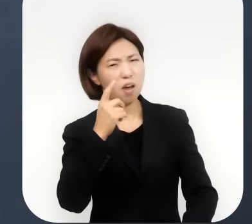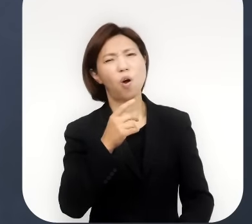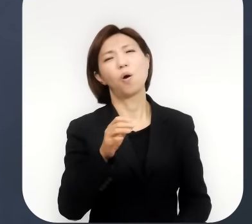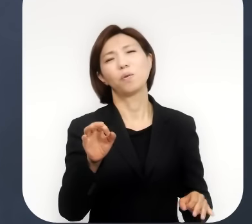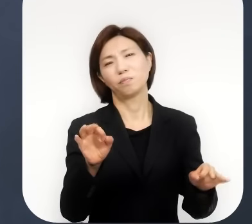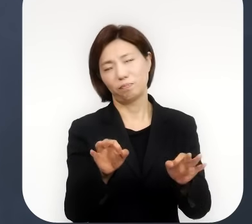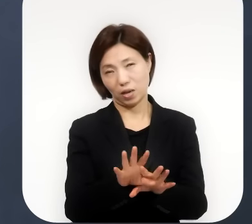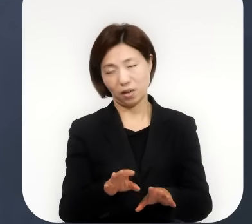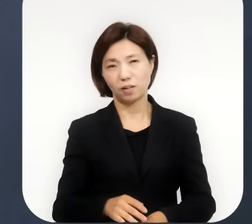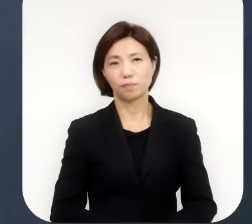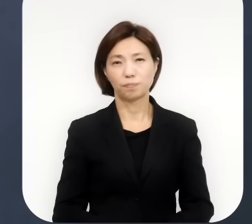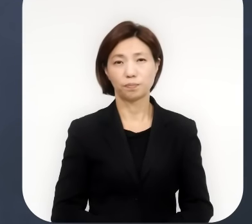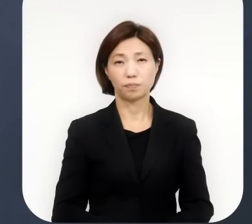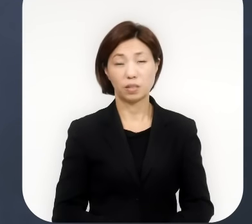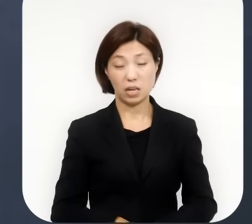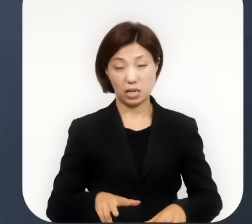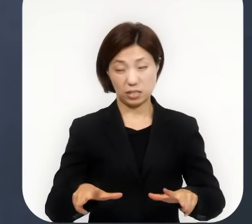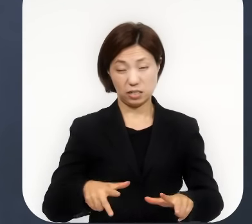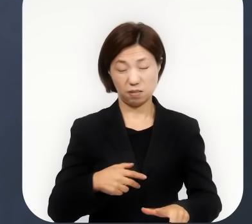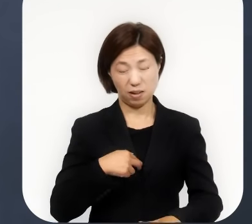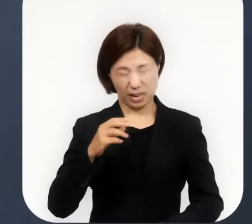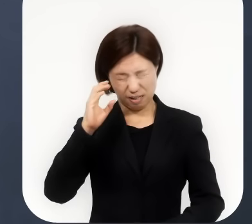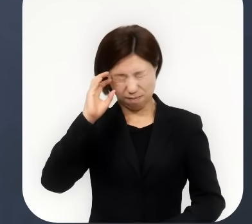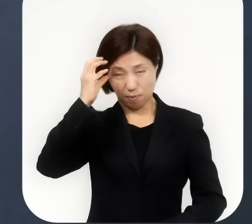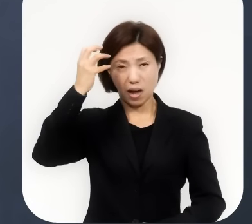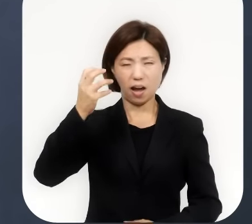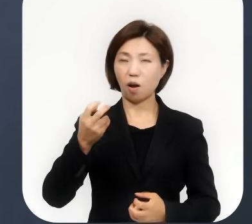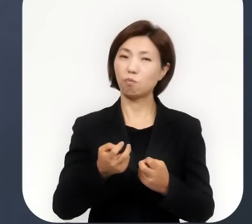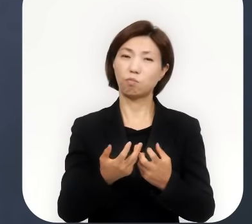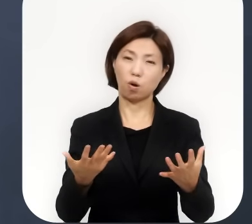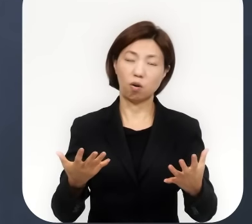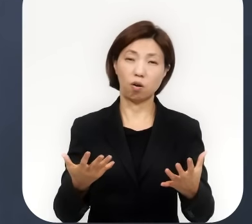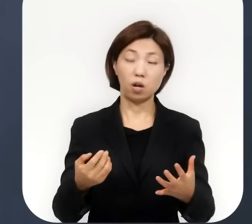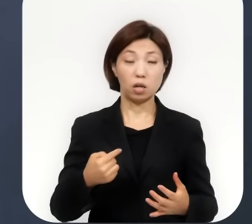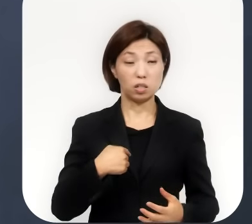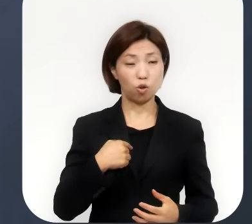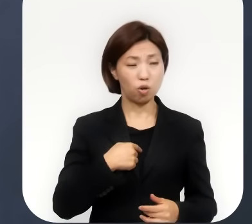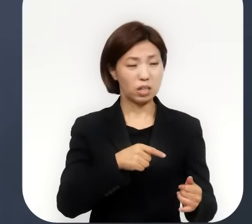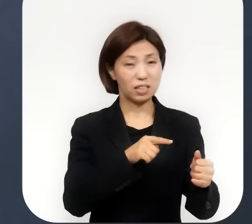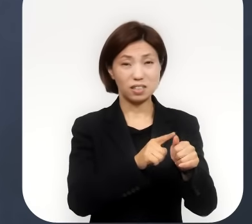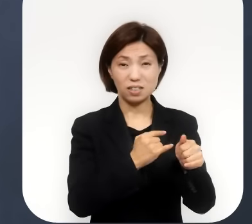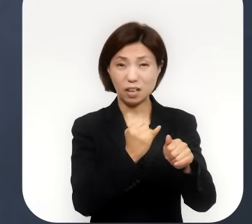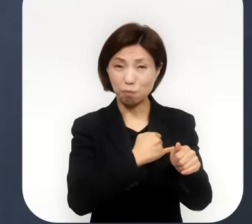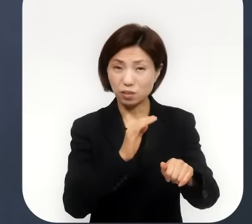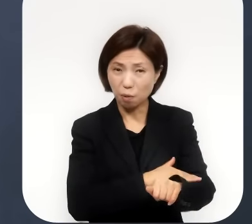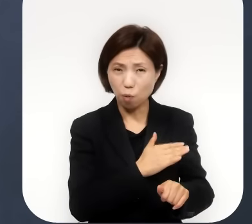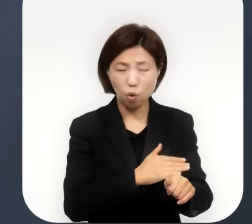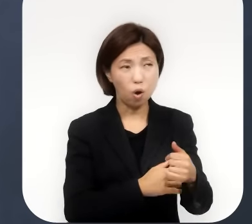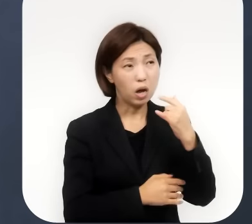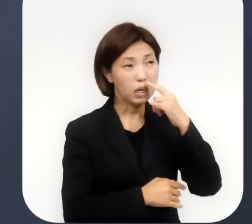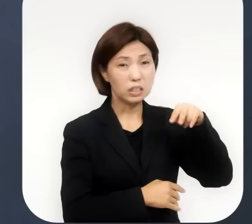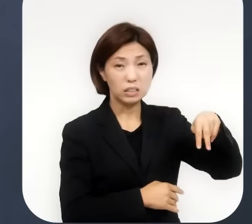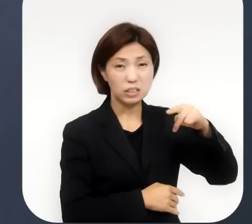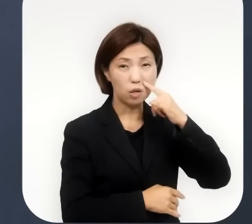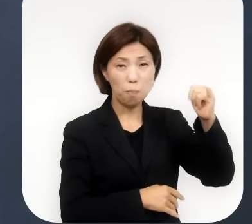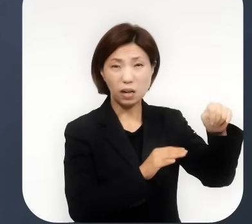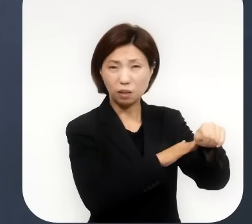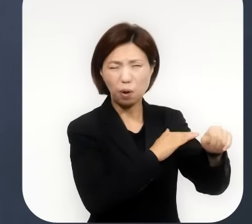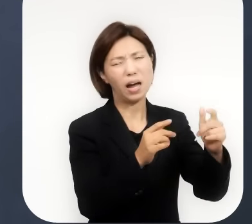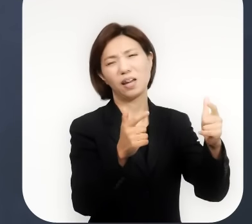거예요 이런 것이 일어나는 거는 지금 내가 어쩔 수 없지만 그러나 이건 내 병이다이 다른 사람 문제가 아니고 내